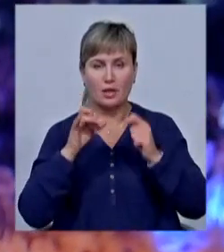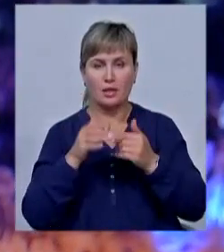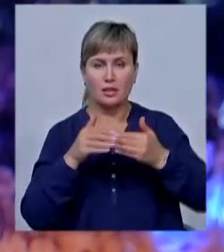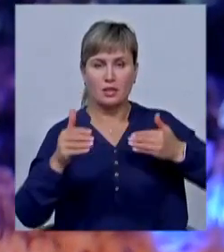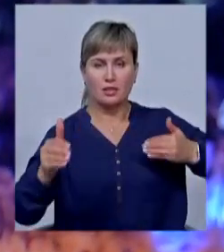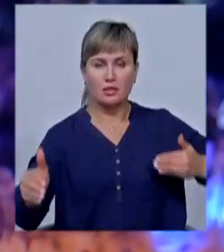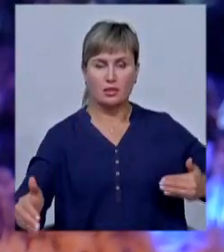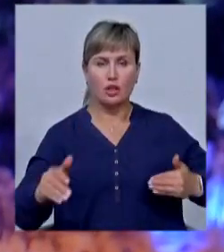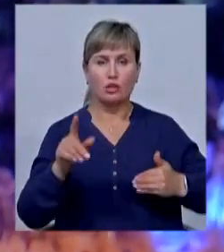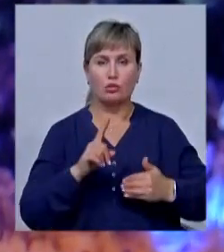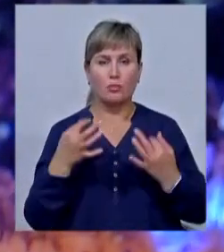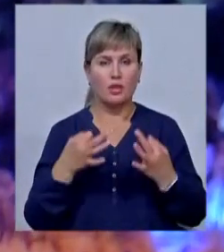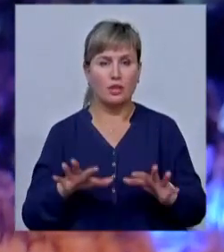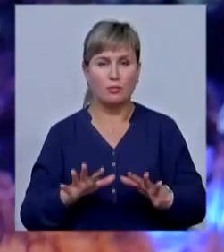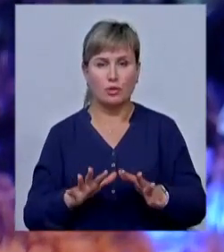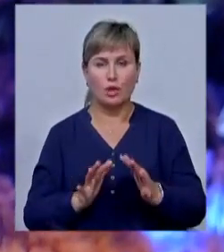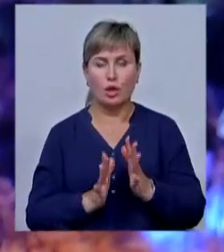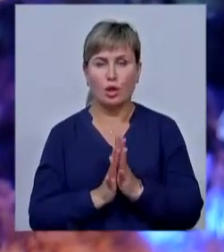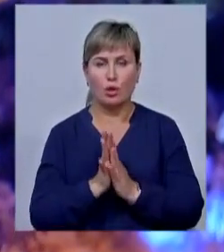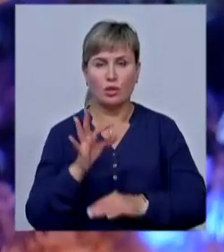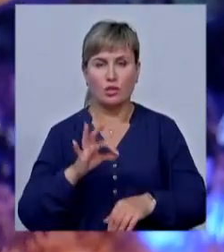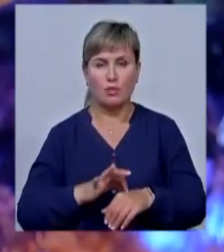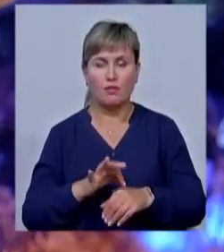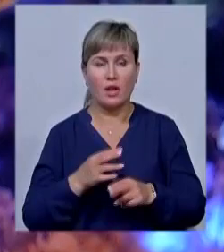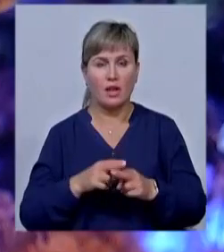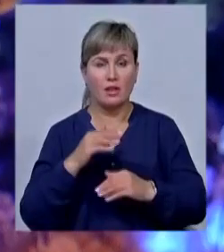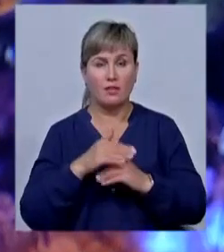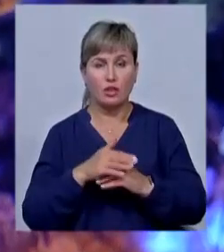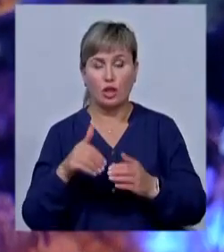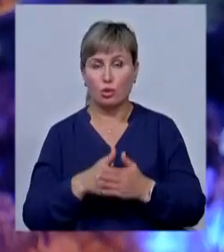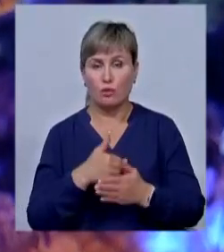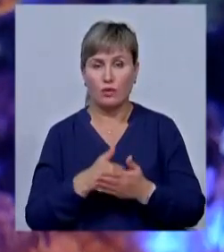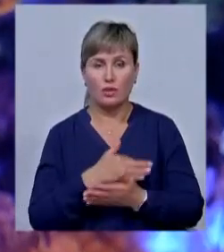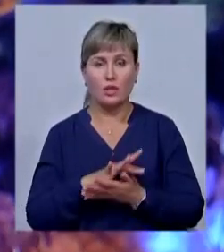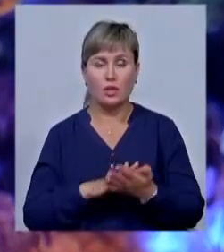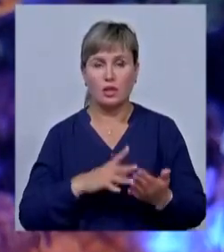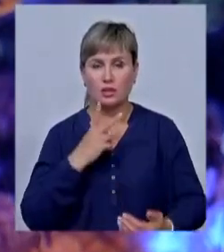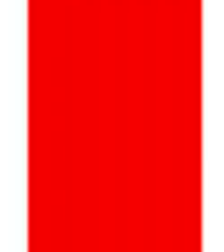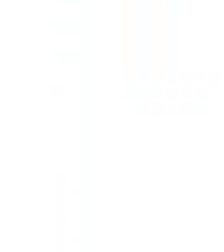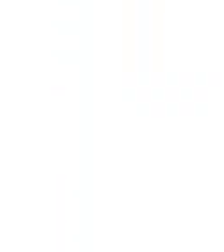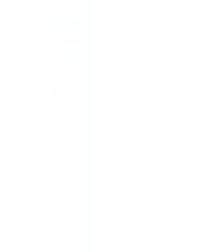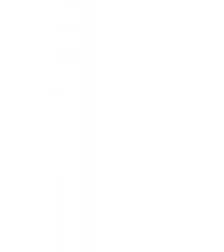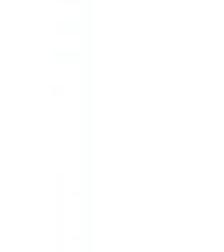социальное дистанцирование, чтобы не допустить роста заболевания. Это вечерний выпуск новостей. Не переключайтесь.